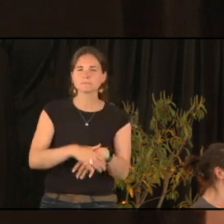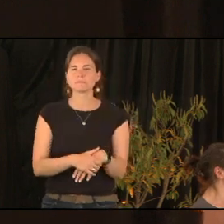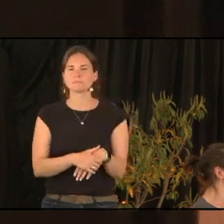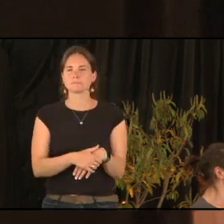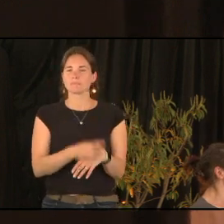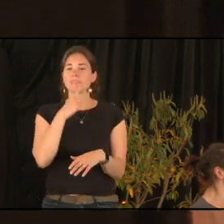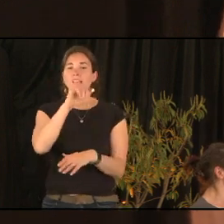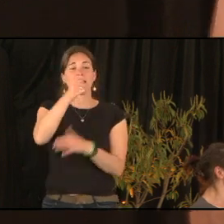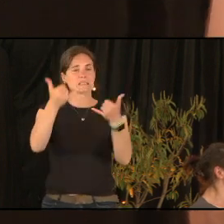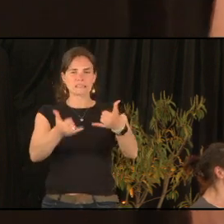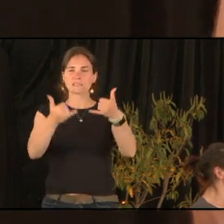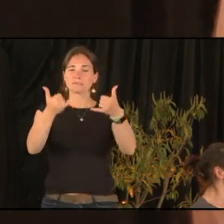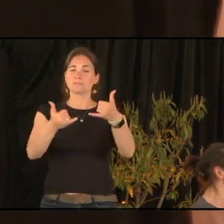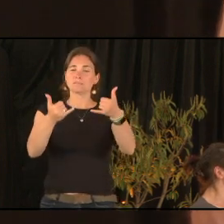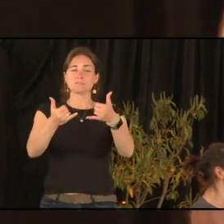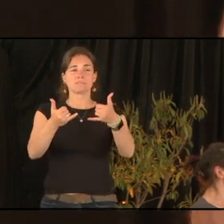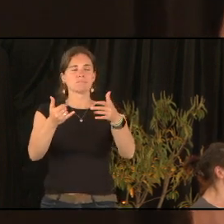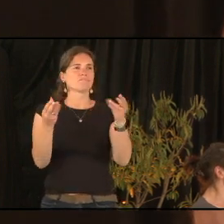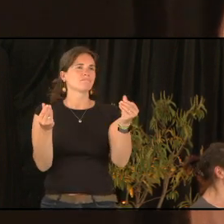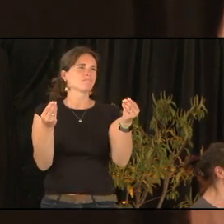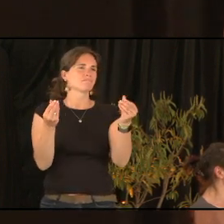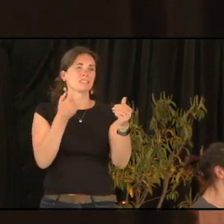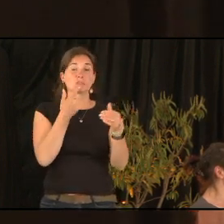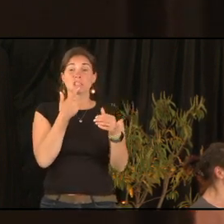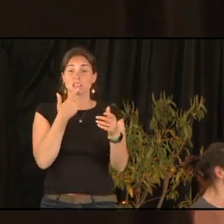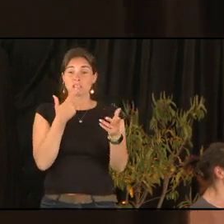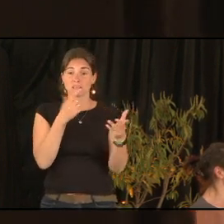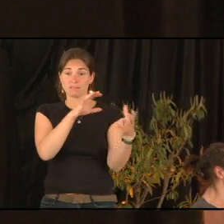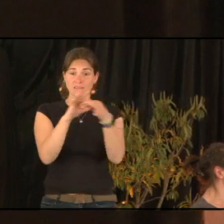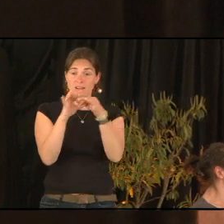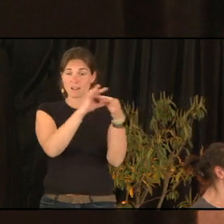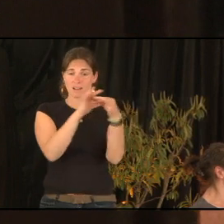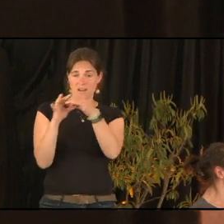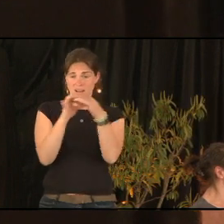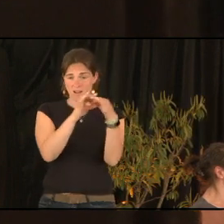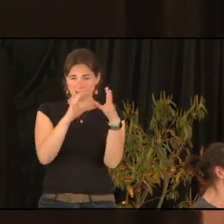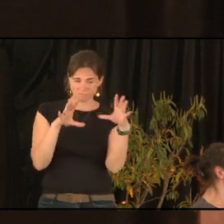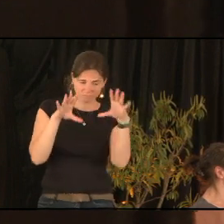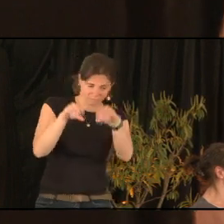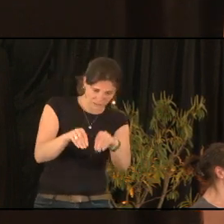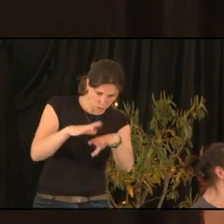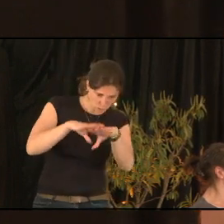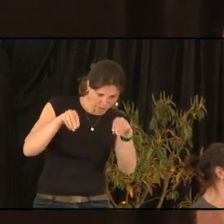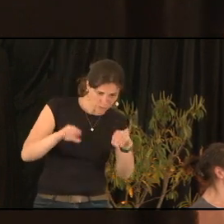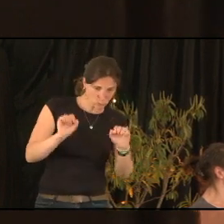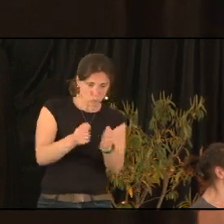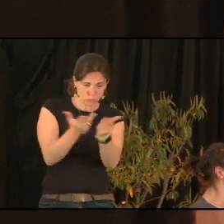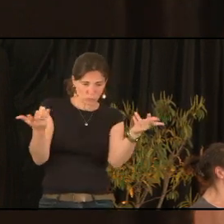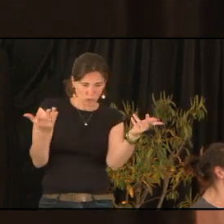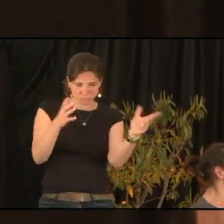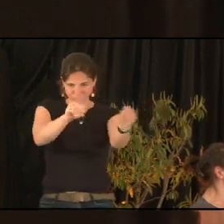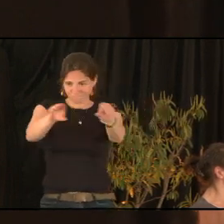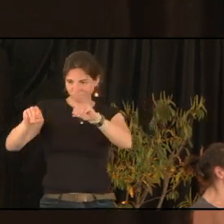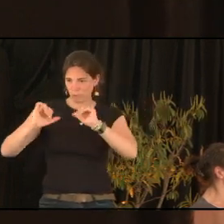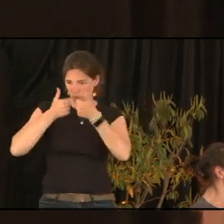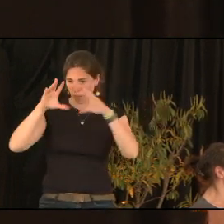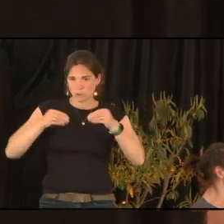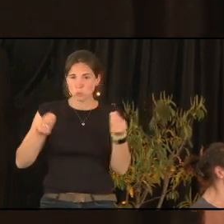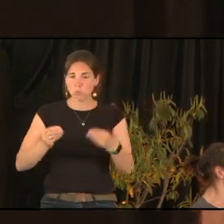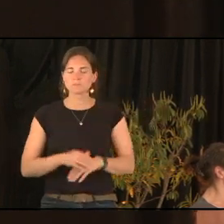objective, mais qui est en fait toujours subvertie par notamment les rêves de Hushkins et cette question de l'intériorité qui vient toujours